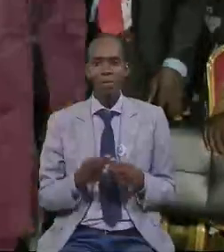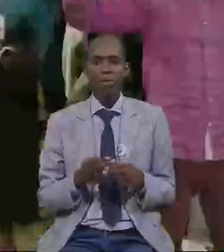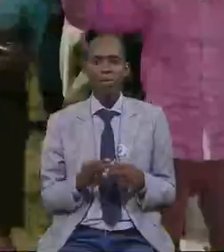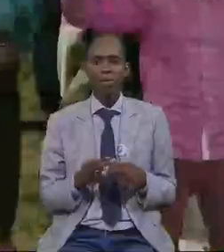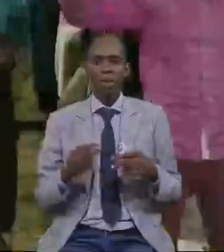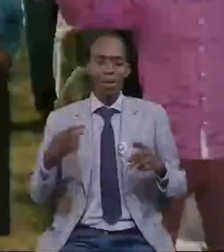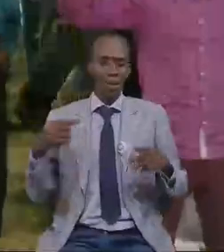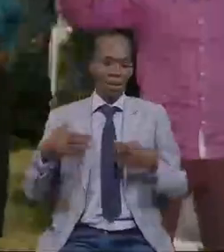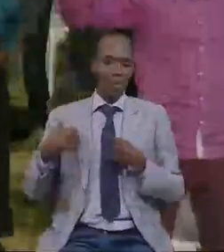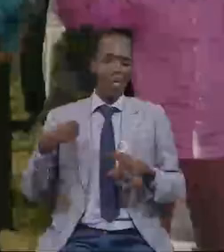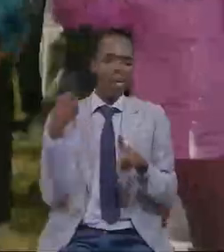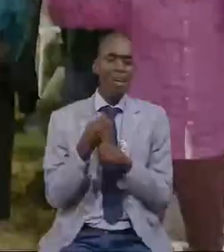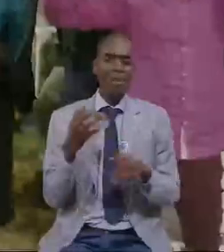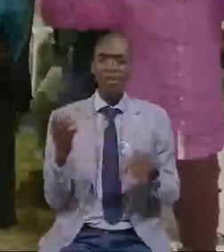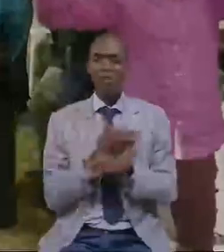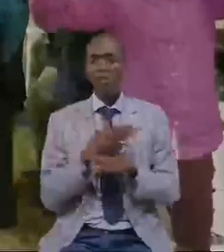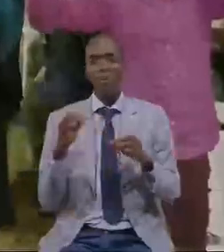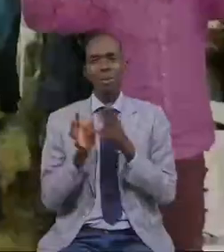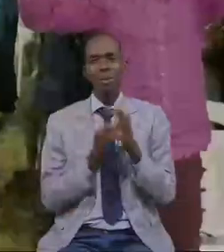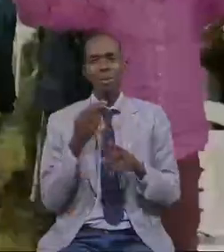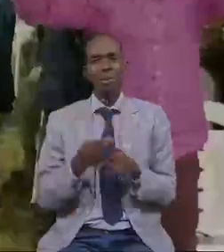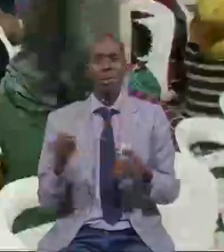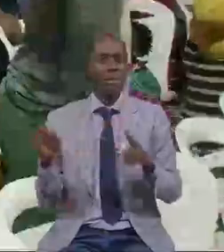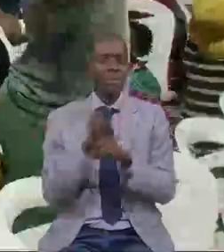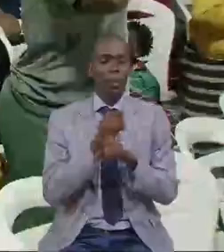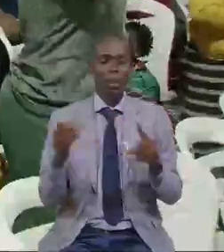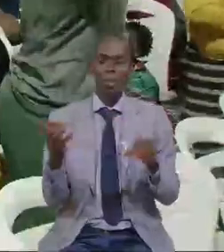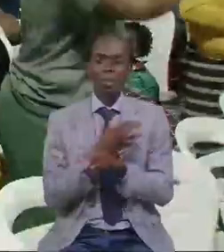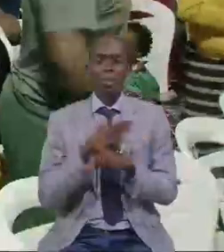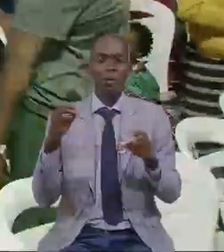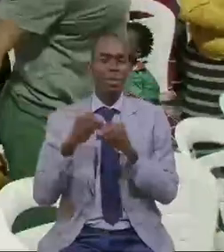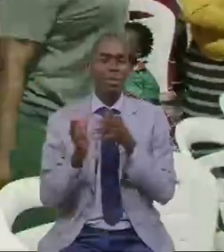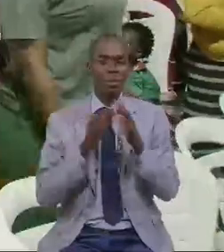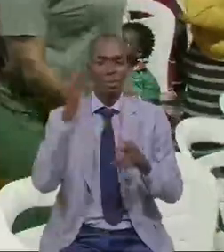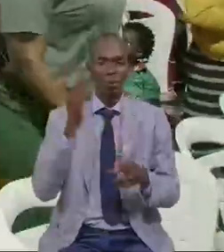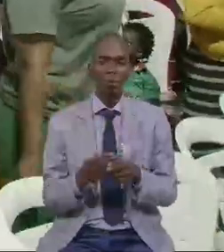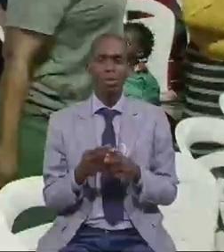Les attaques vont s'en aller. L'affliction va disparaître.